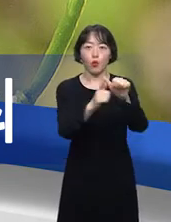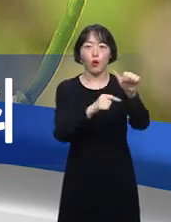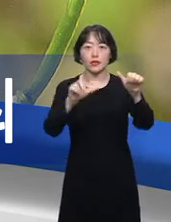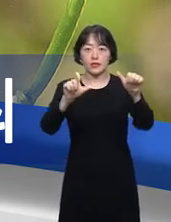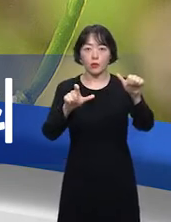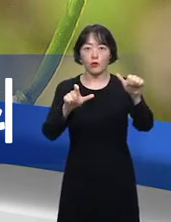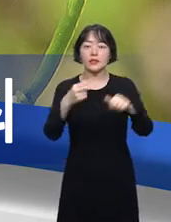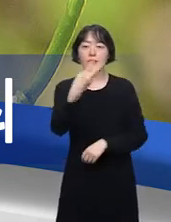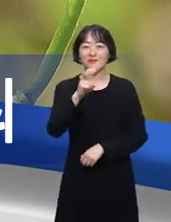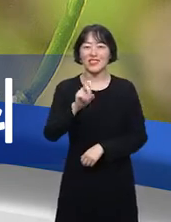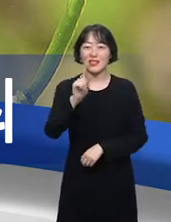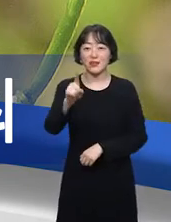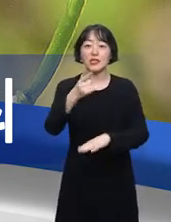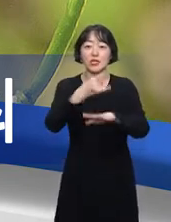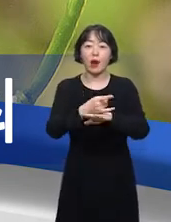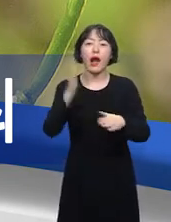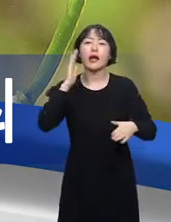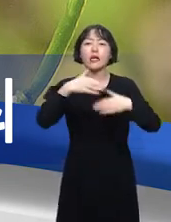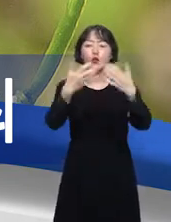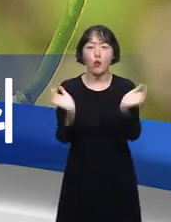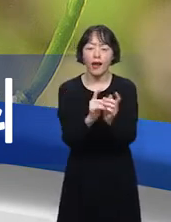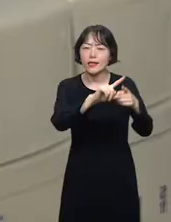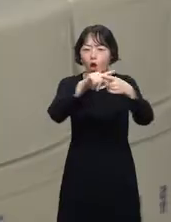학생 동아리 연합회가 꾸려졌습니다.